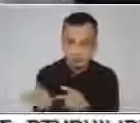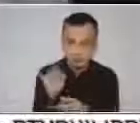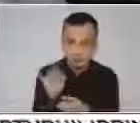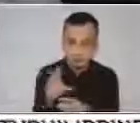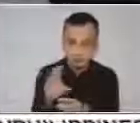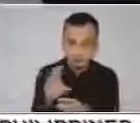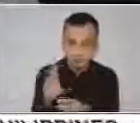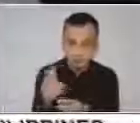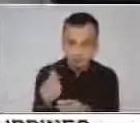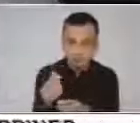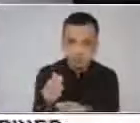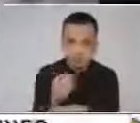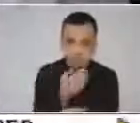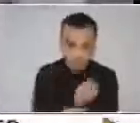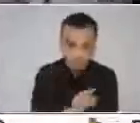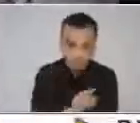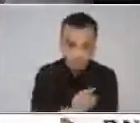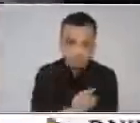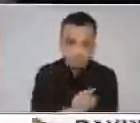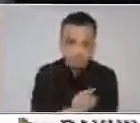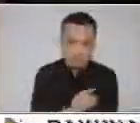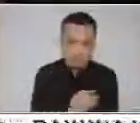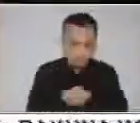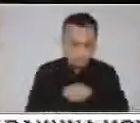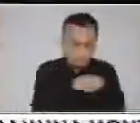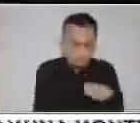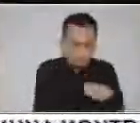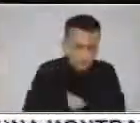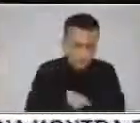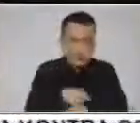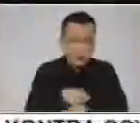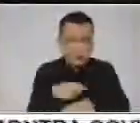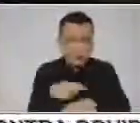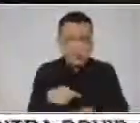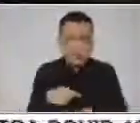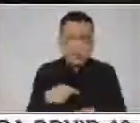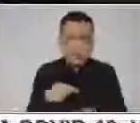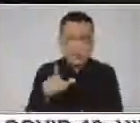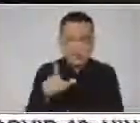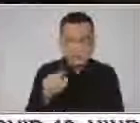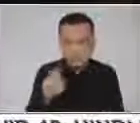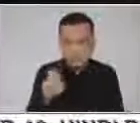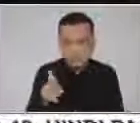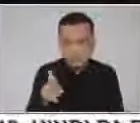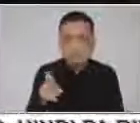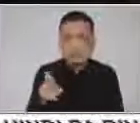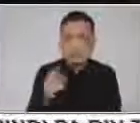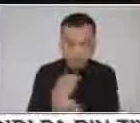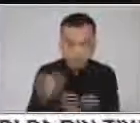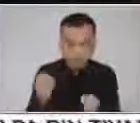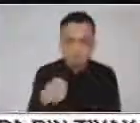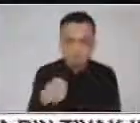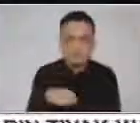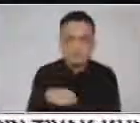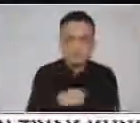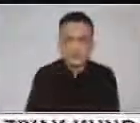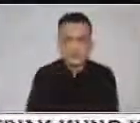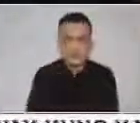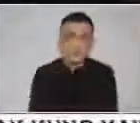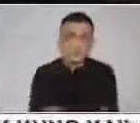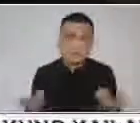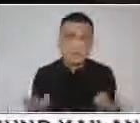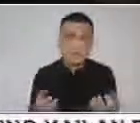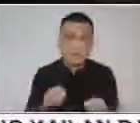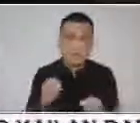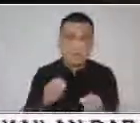Thank you, Mami. Yes, Jocelyn. Oh, kaya alam mo, Dayan, 'di ba sinabi ng UBRA na nasa 30-40% yung kakulangan ng manok,